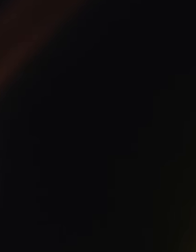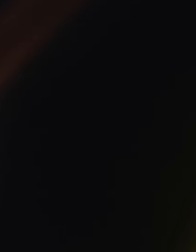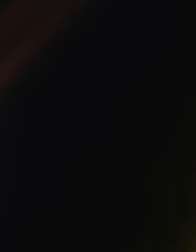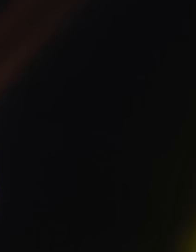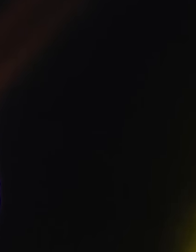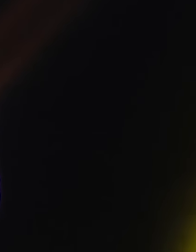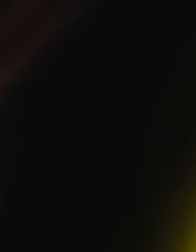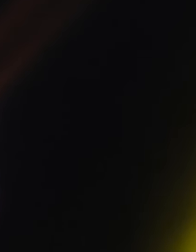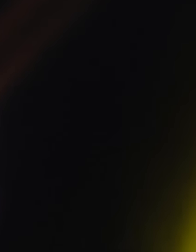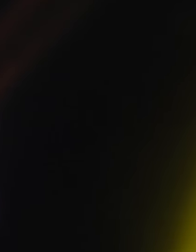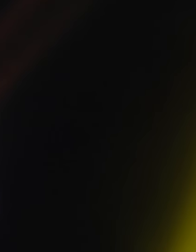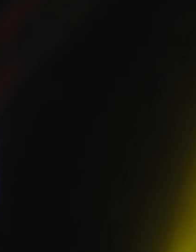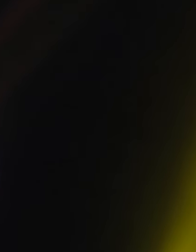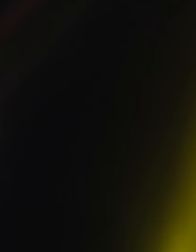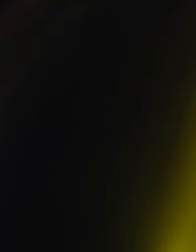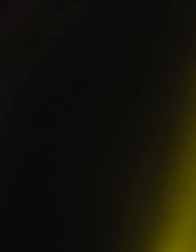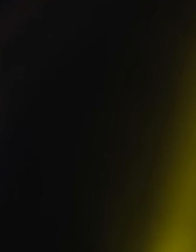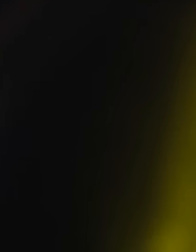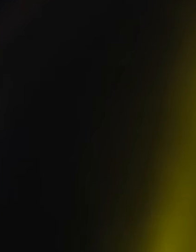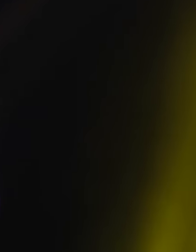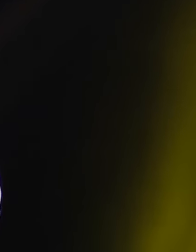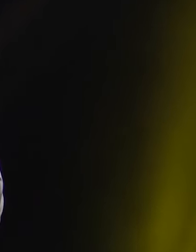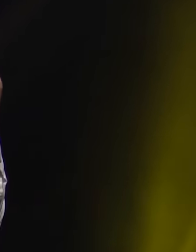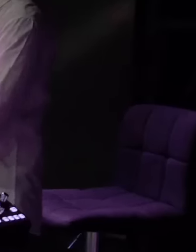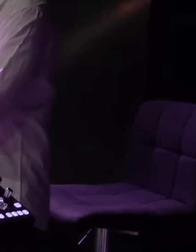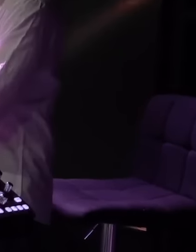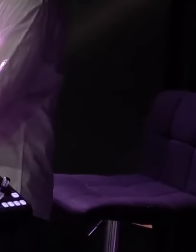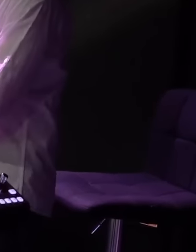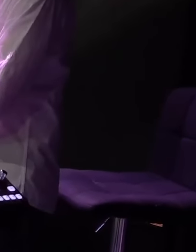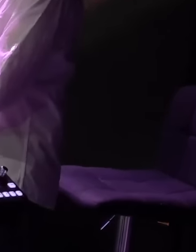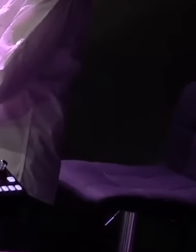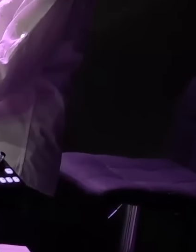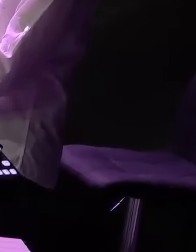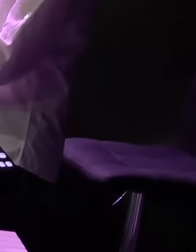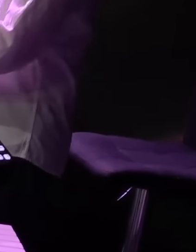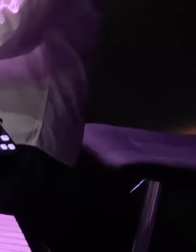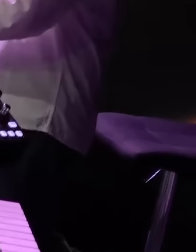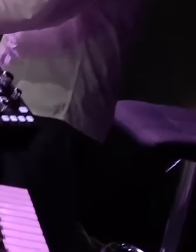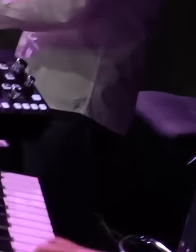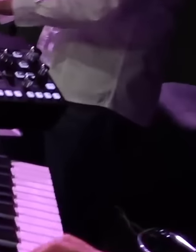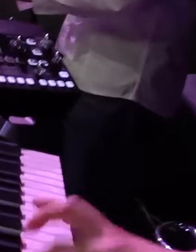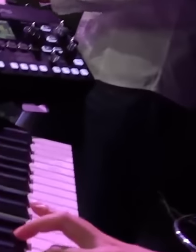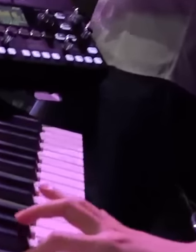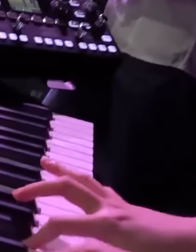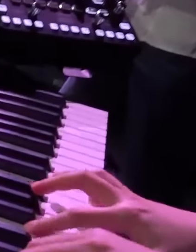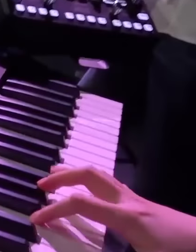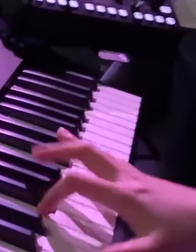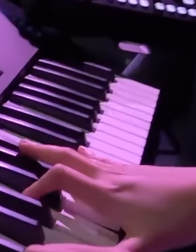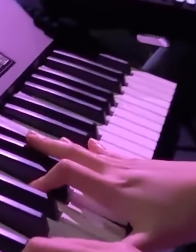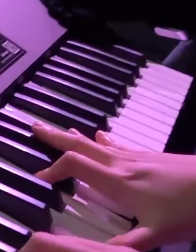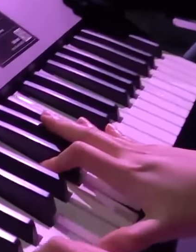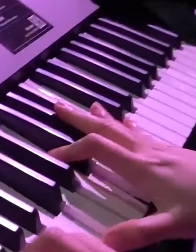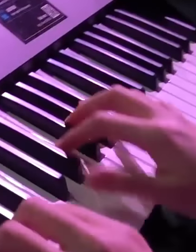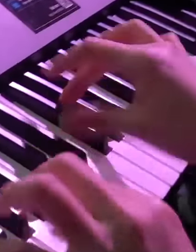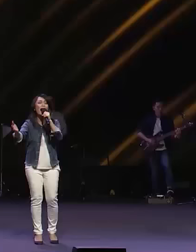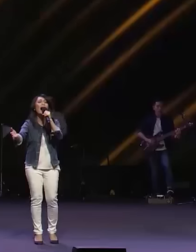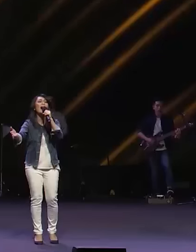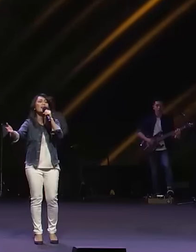dari tempat yang tertinggi. Oh Bapa, Kau